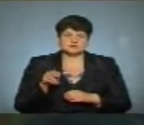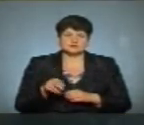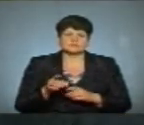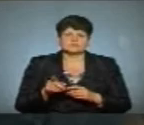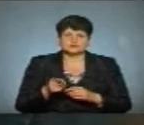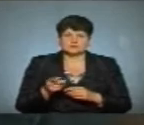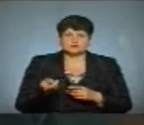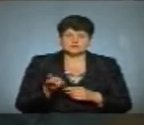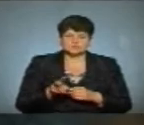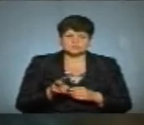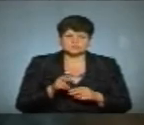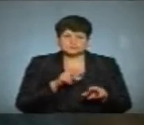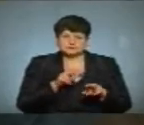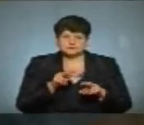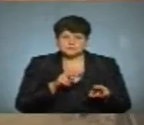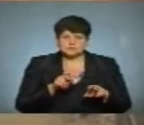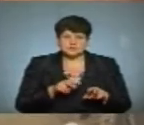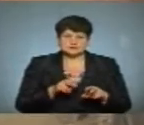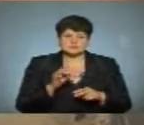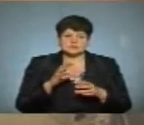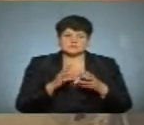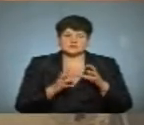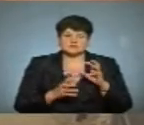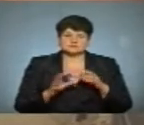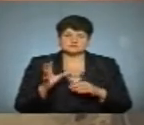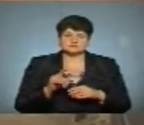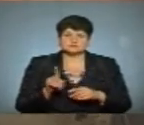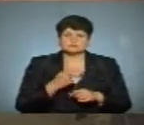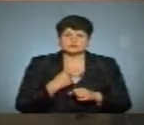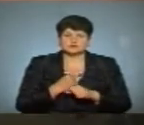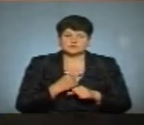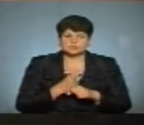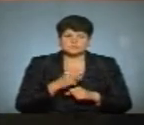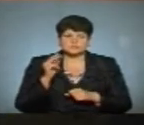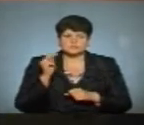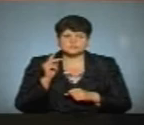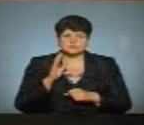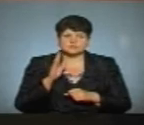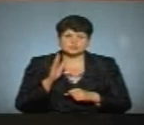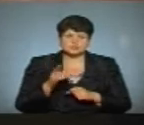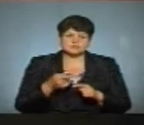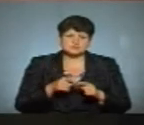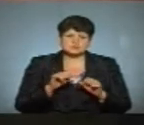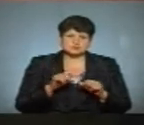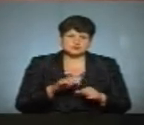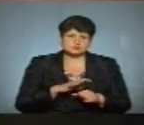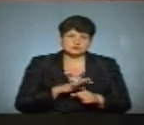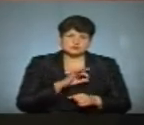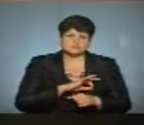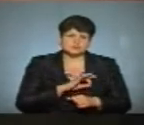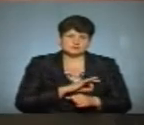щоб доглянути розсаду болгарського перцю. Все, що ми робимо, це навчаємося, щоб в майбутньому це можна було використати